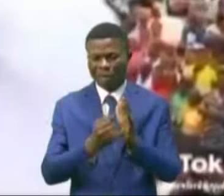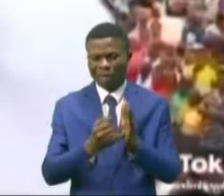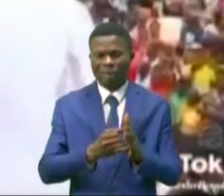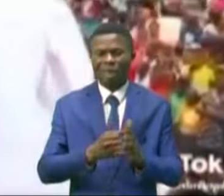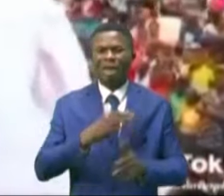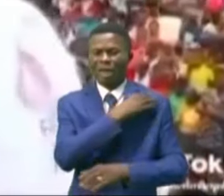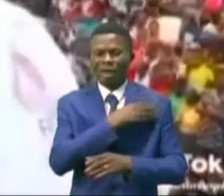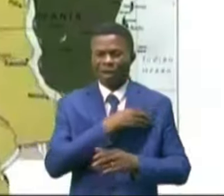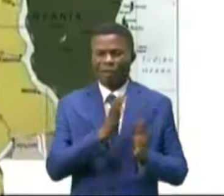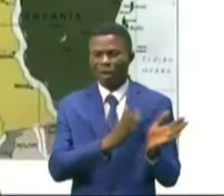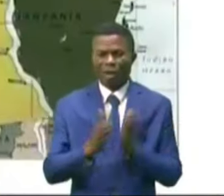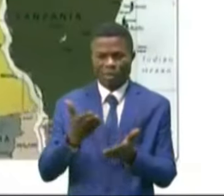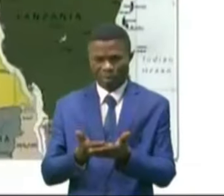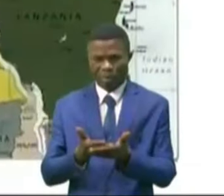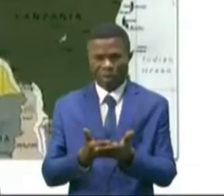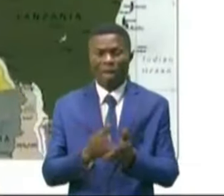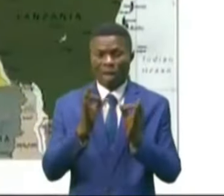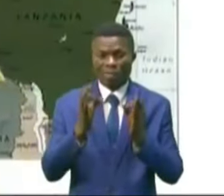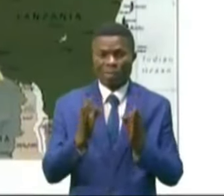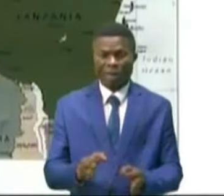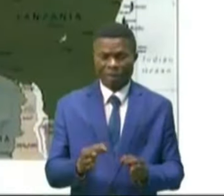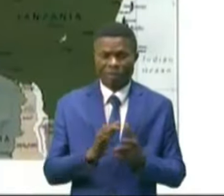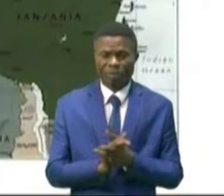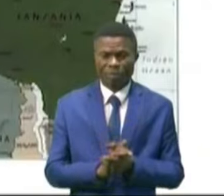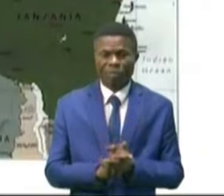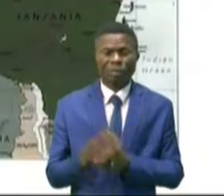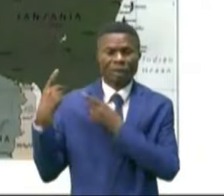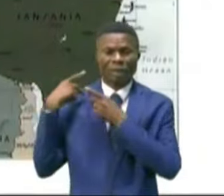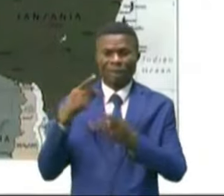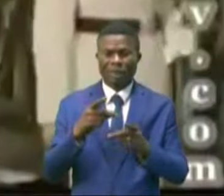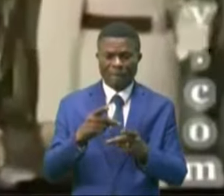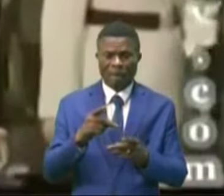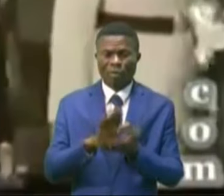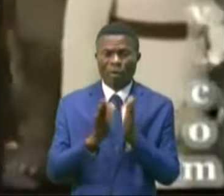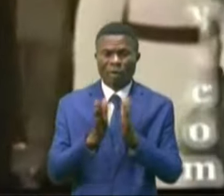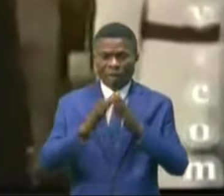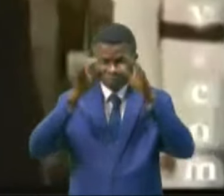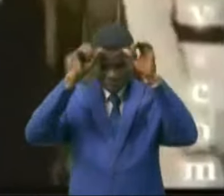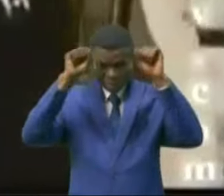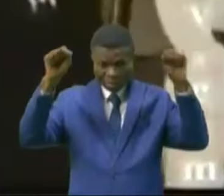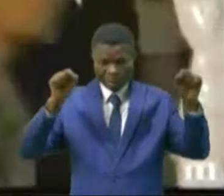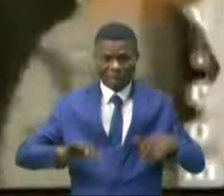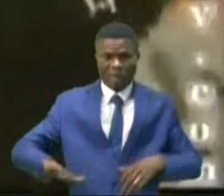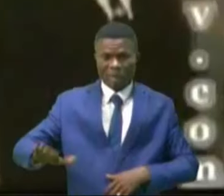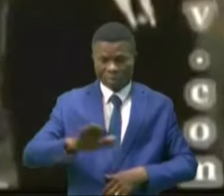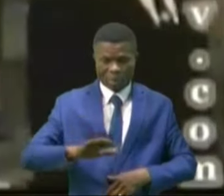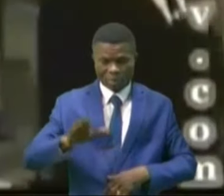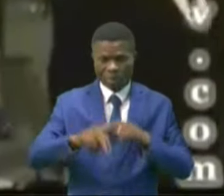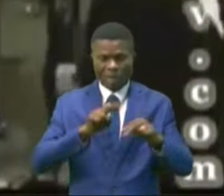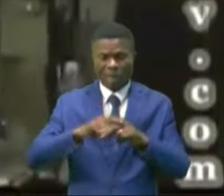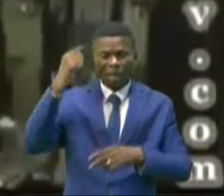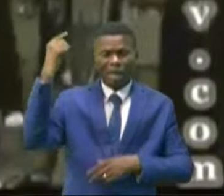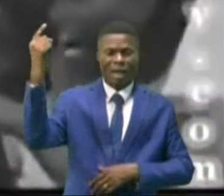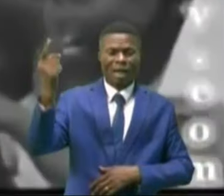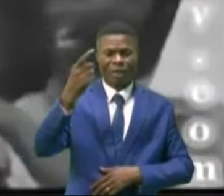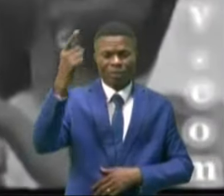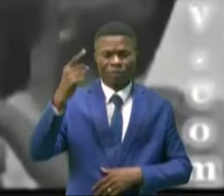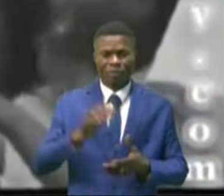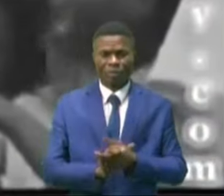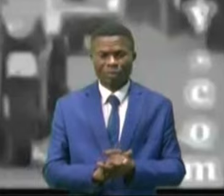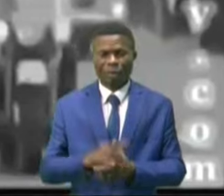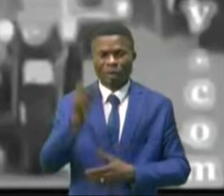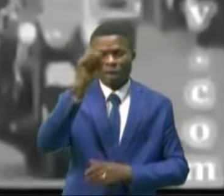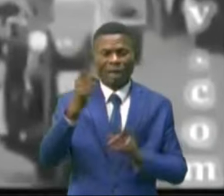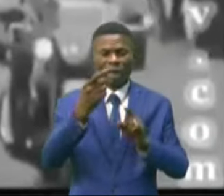a-t-il indiqué. Par ailleurs, depuis son accession à la souveraineté tant nationale qu'internationale, le